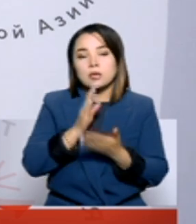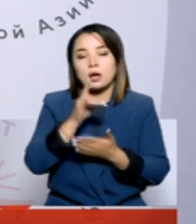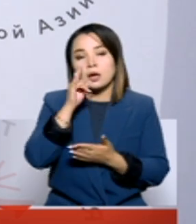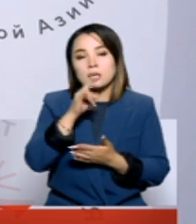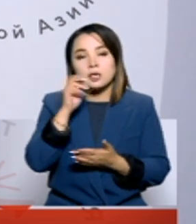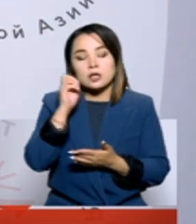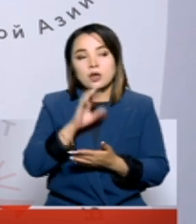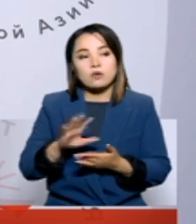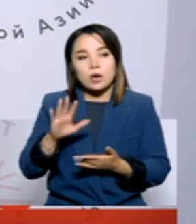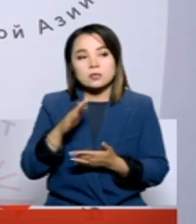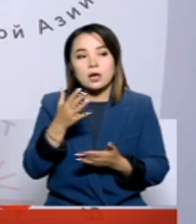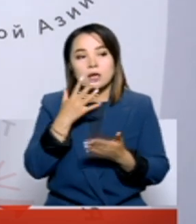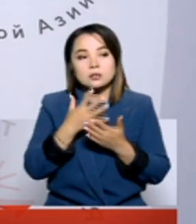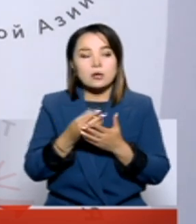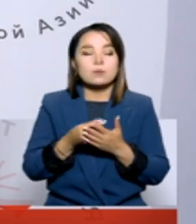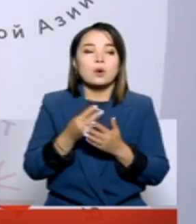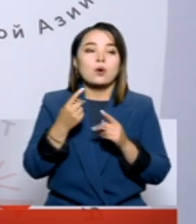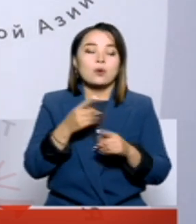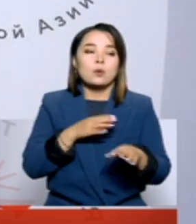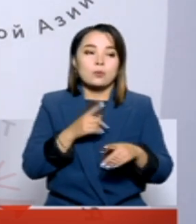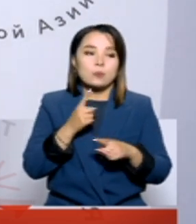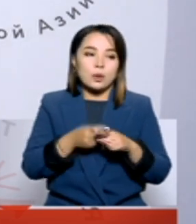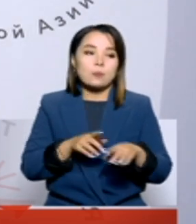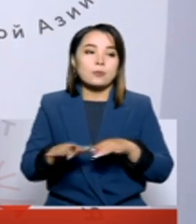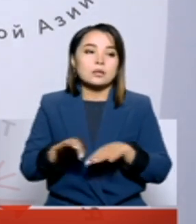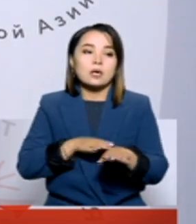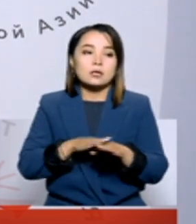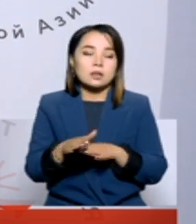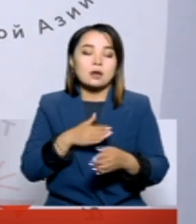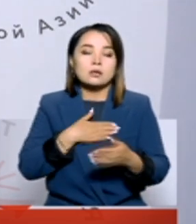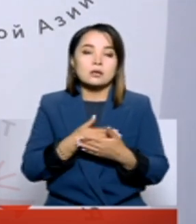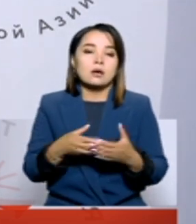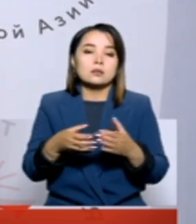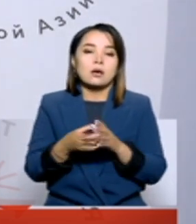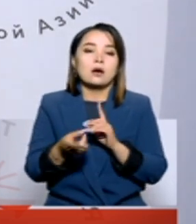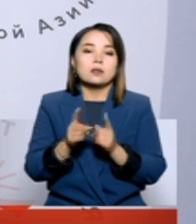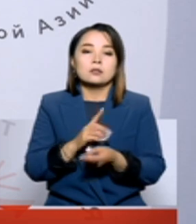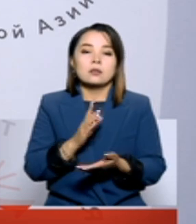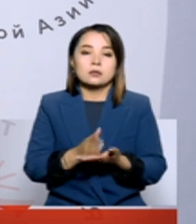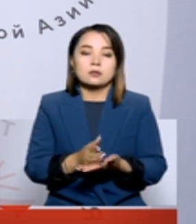Қазақстан Еуразиядағы барлық оң процестердің локомотивіне айналды.